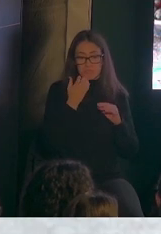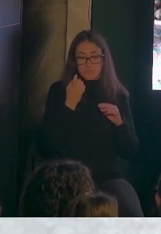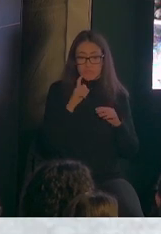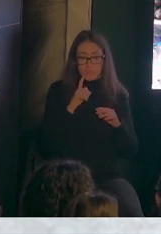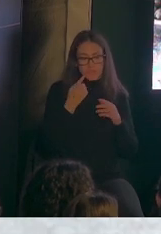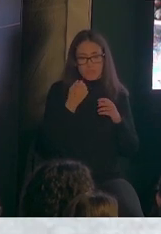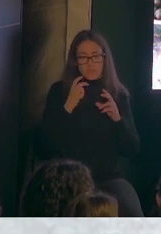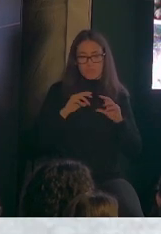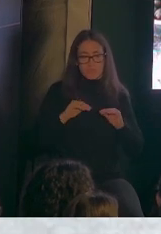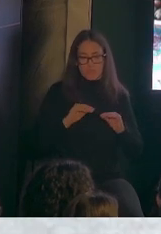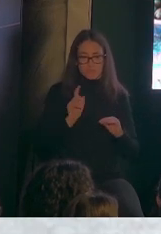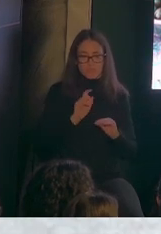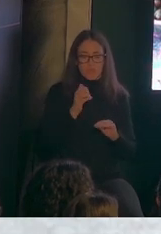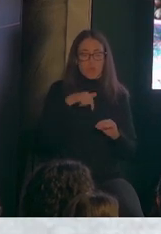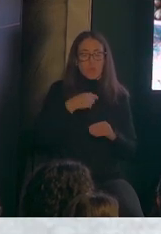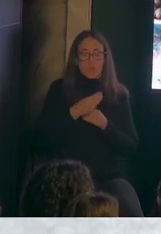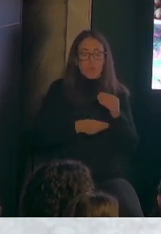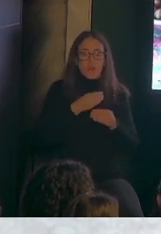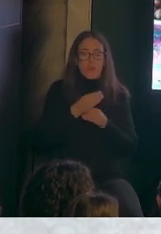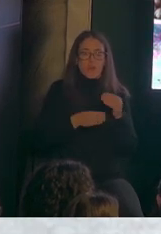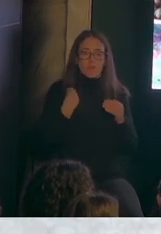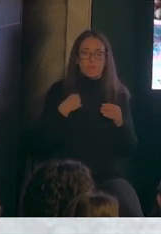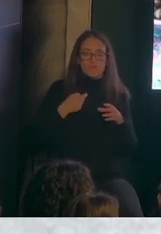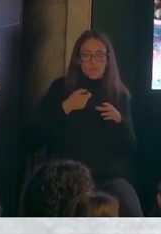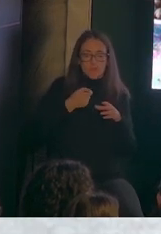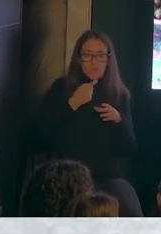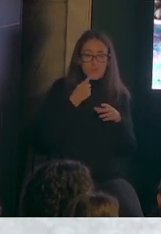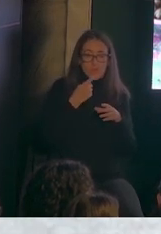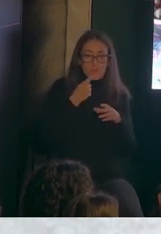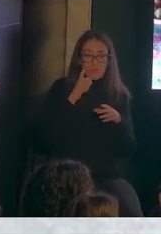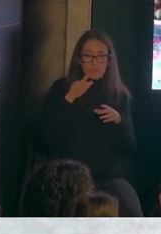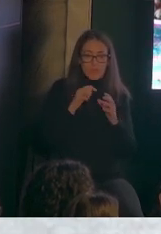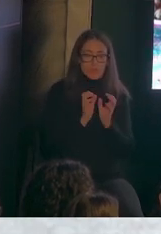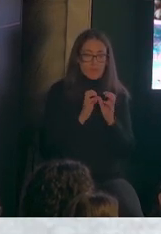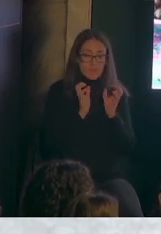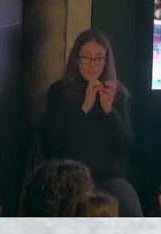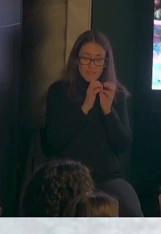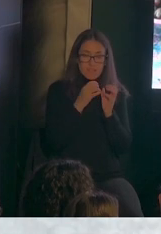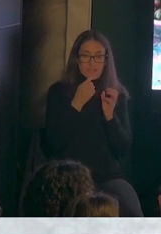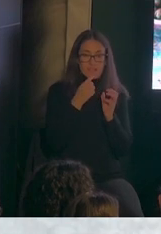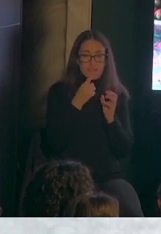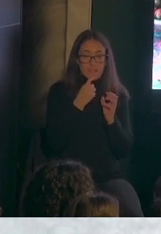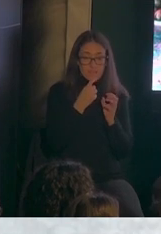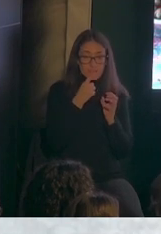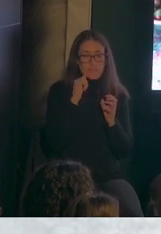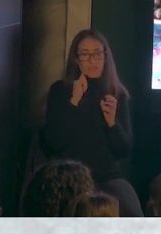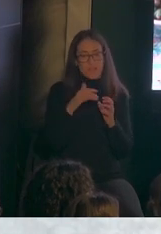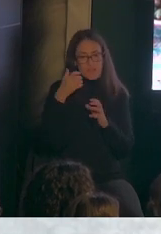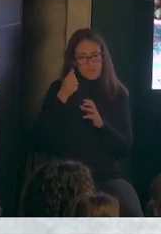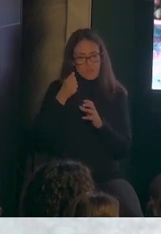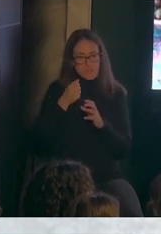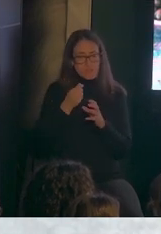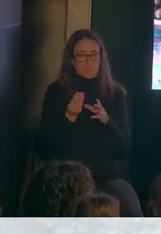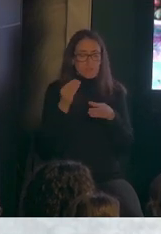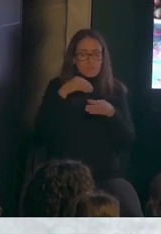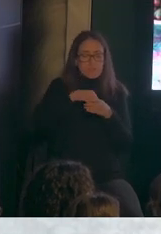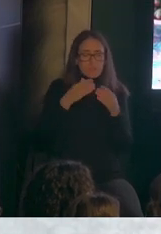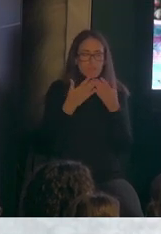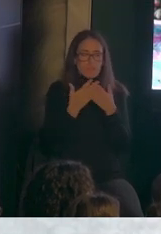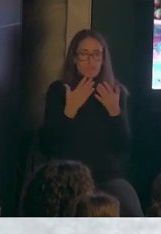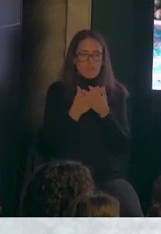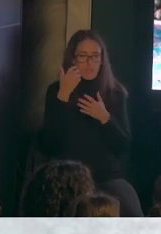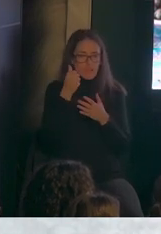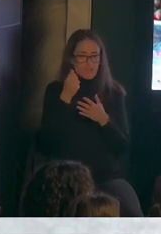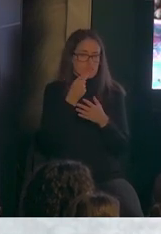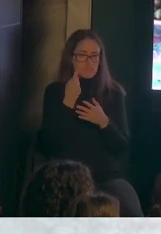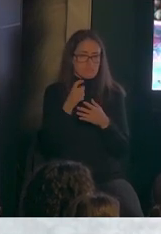gerds, remolatxa i llimona. En aquest cas, a mi no m'interessa per res el gust làctic aquí. Per tant, directament li